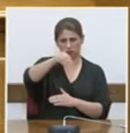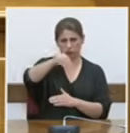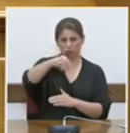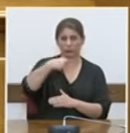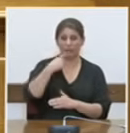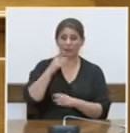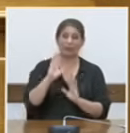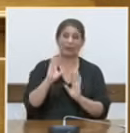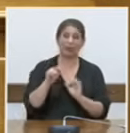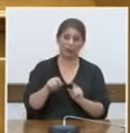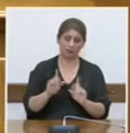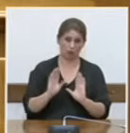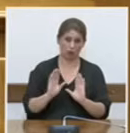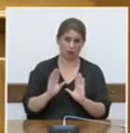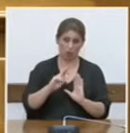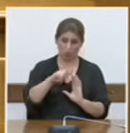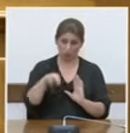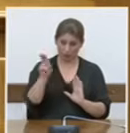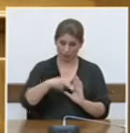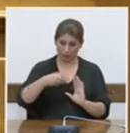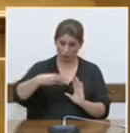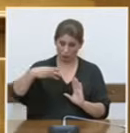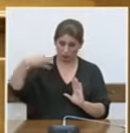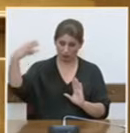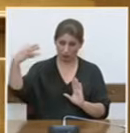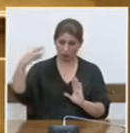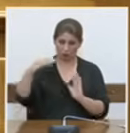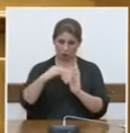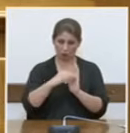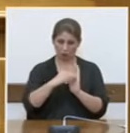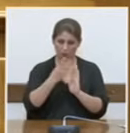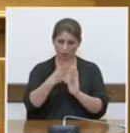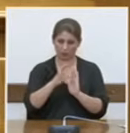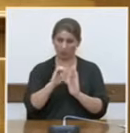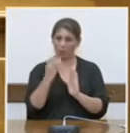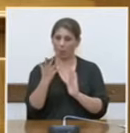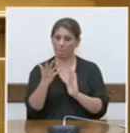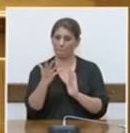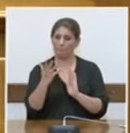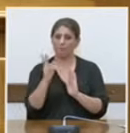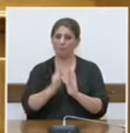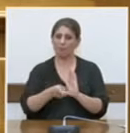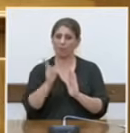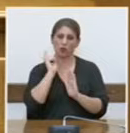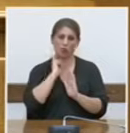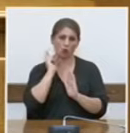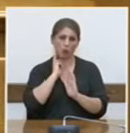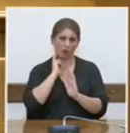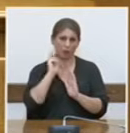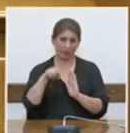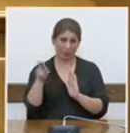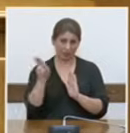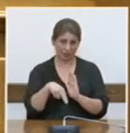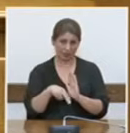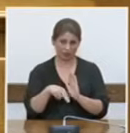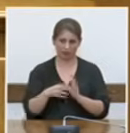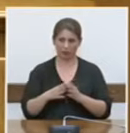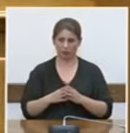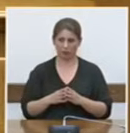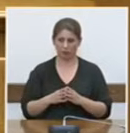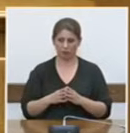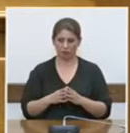Το κατήργησε ο ΣΥΡΙΖΑ. Το άρθρο 405 του ποινικού κώδικα καταργήθηκε με τον ποινικό κώδικα ΣΥΡΙΖΑ του 19. Και